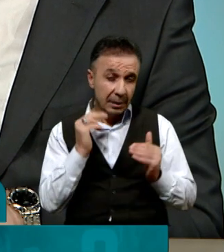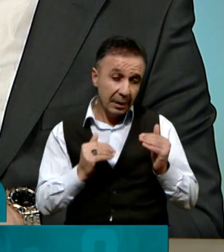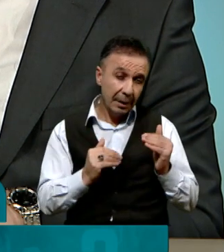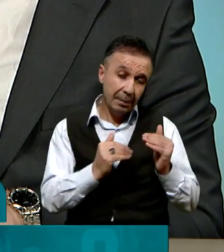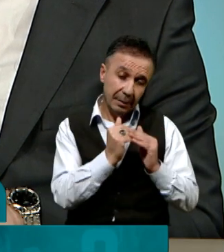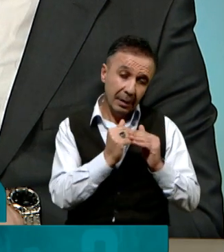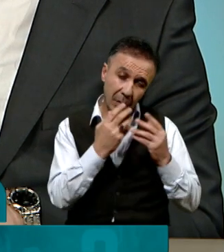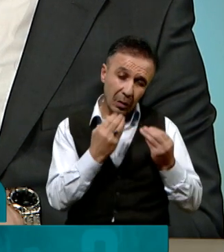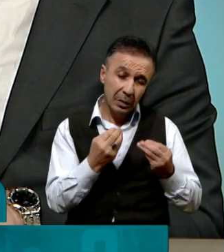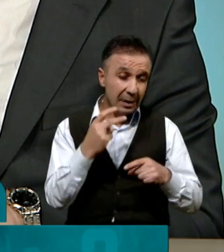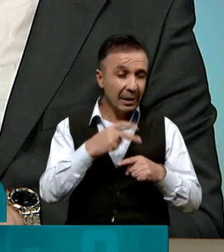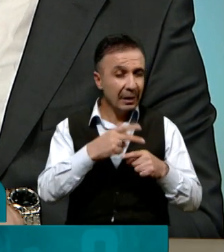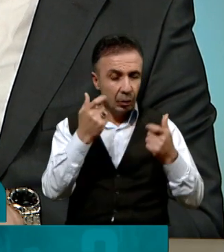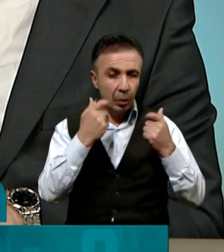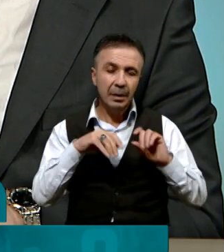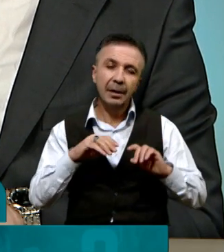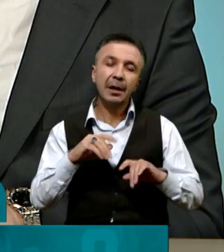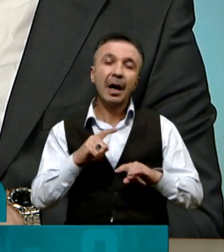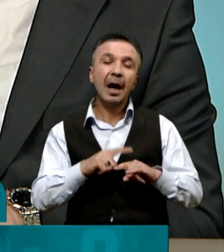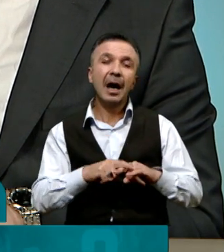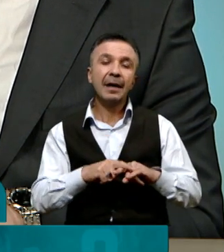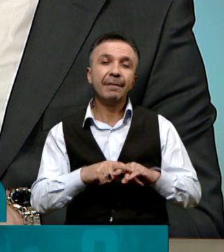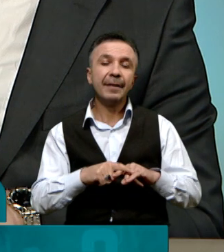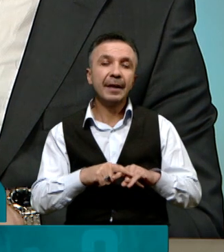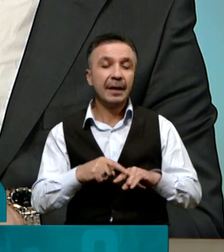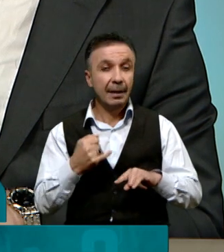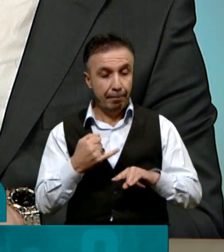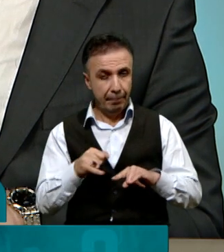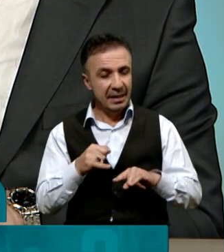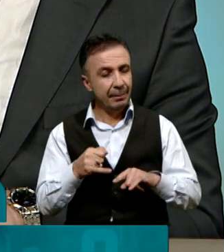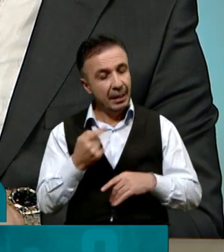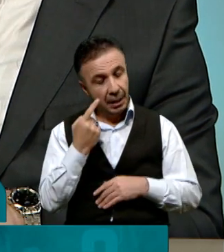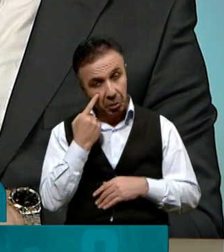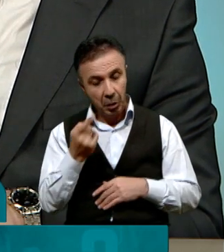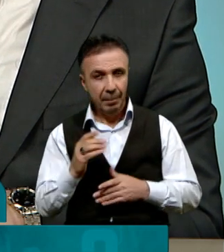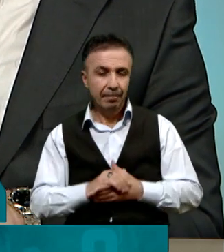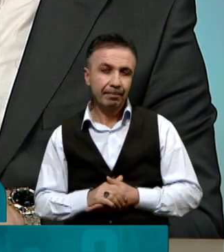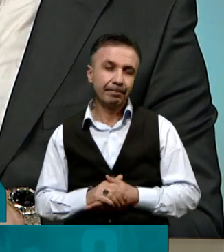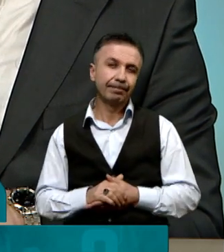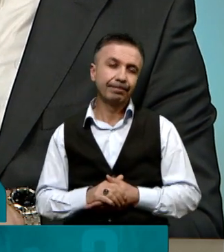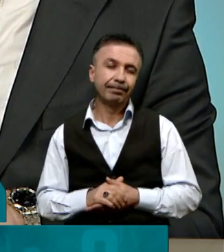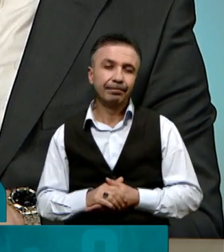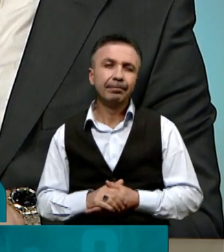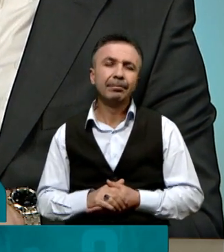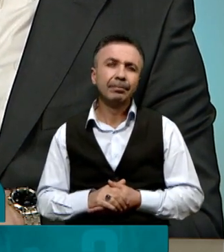yükümlü değildir. Ama Hanefilere göre. Tamam. Şimdi ben buradan bir soru çıkardım. Yani şöyle dediğim, ben